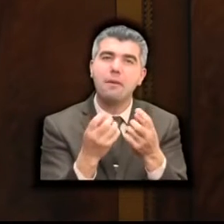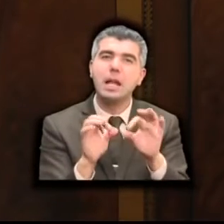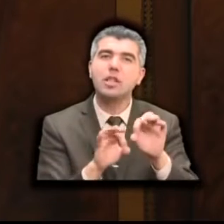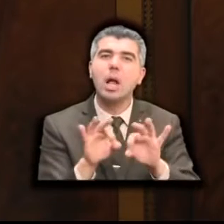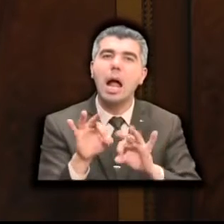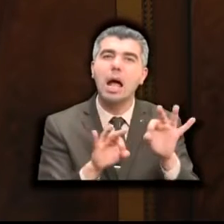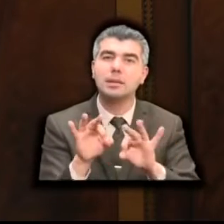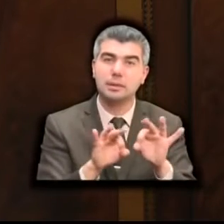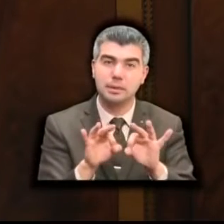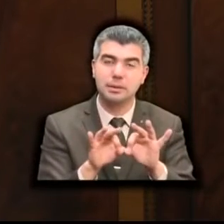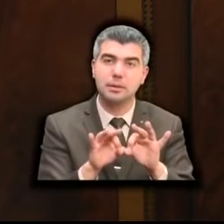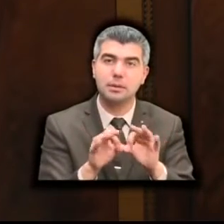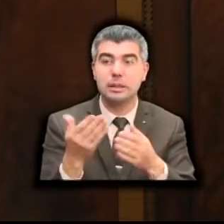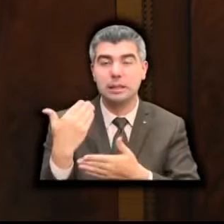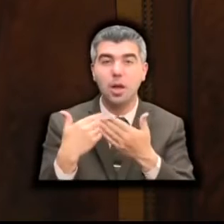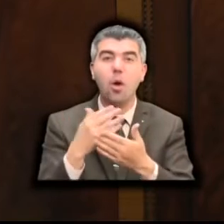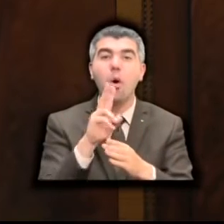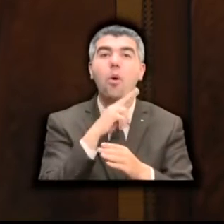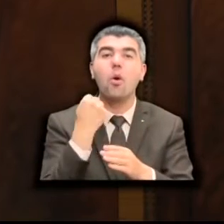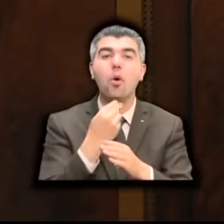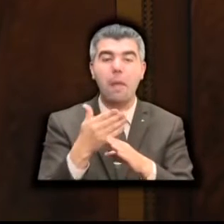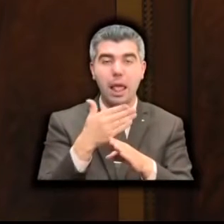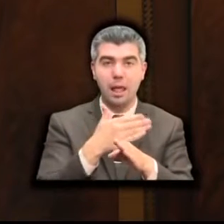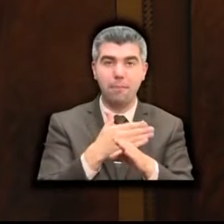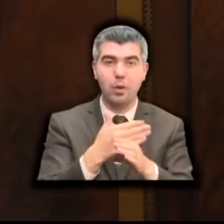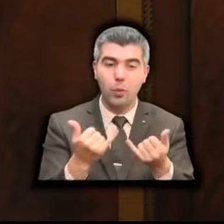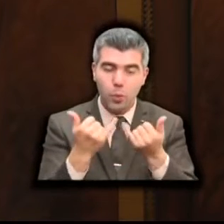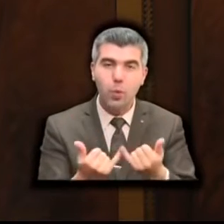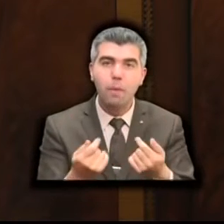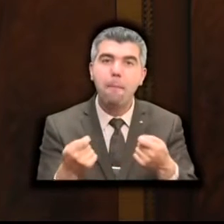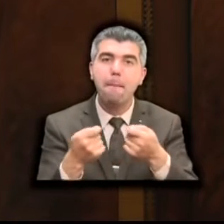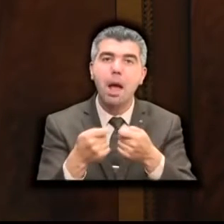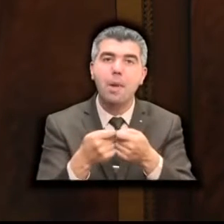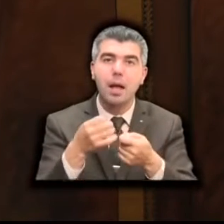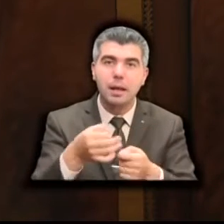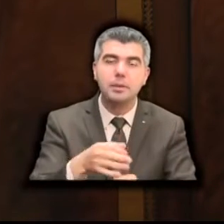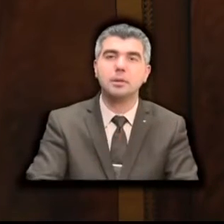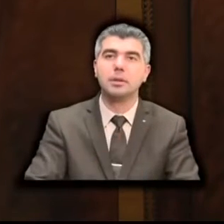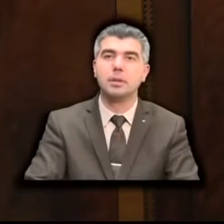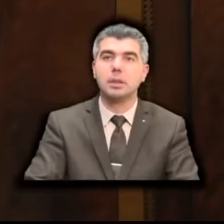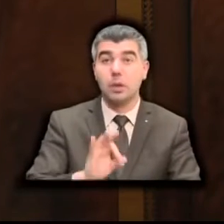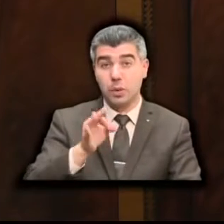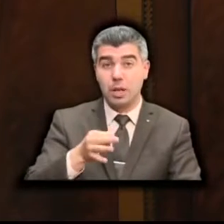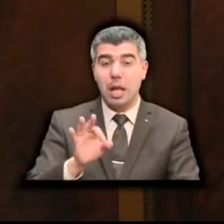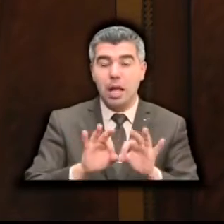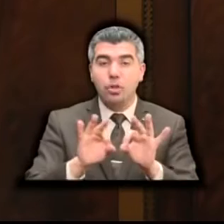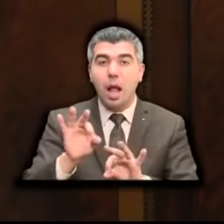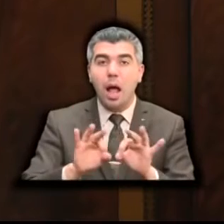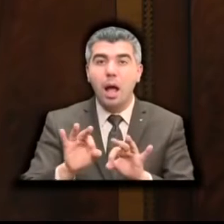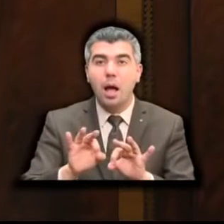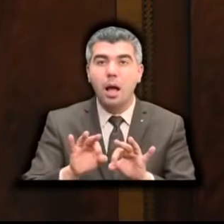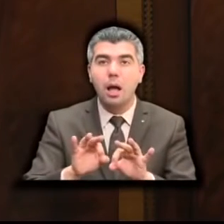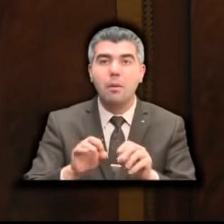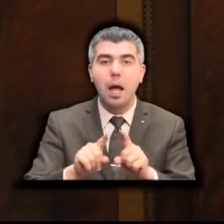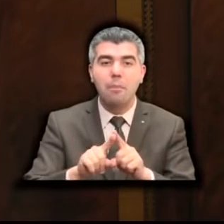السابقة وسارت على نهج حكومتكم دعما للتضامن الاجتماعي، ويمكن أن نعتبر أن هذا الإجراء بمثابة